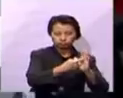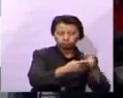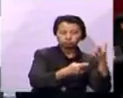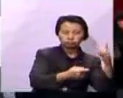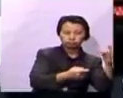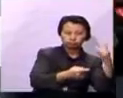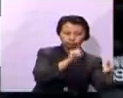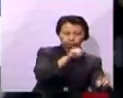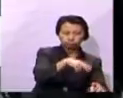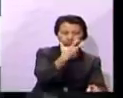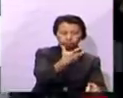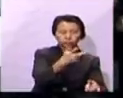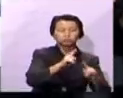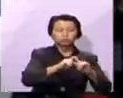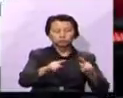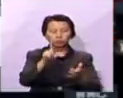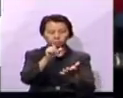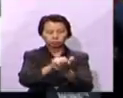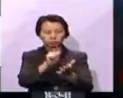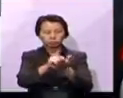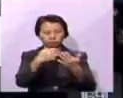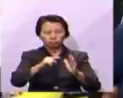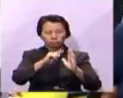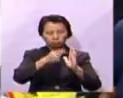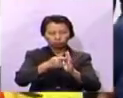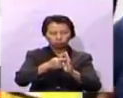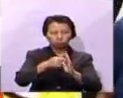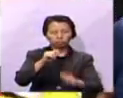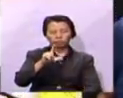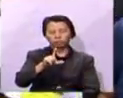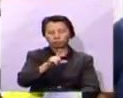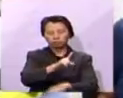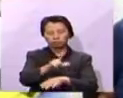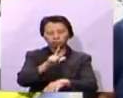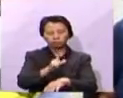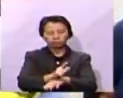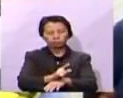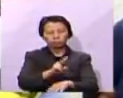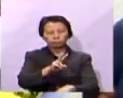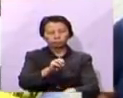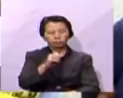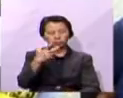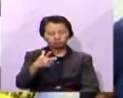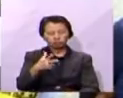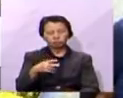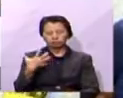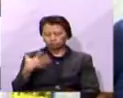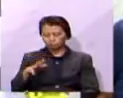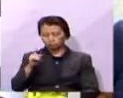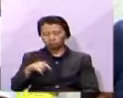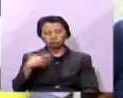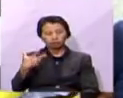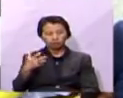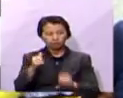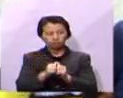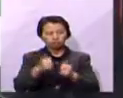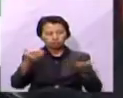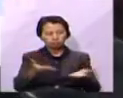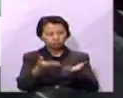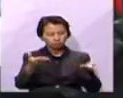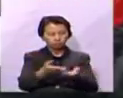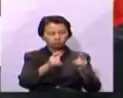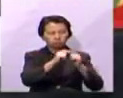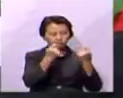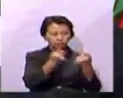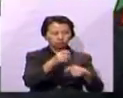18 Mac lalu, namun media telah memulakan liputan LTDL edisi ke-23 ini sejak 15 Mac dengan pengenalan pasukan